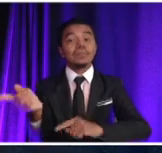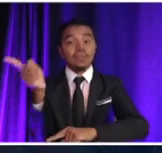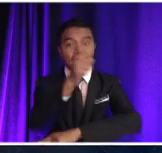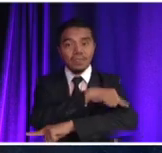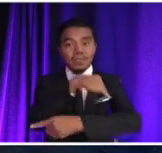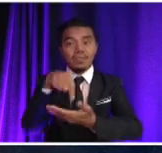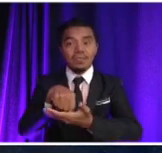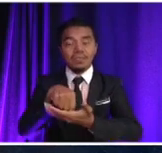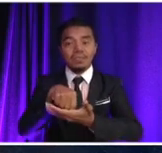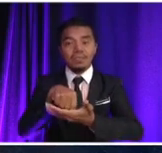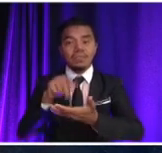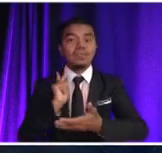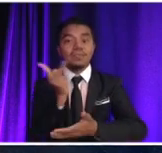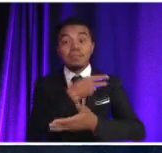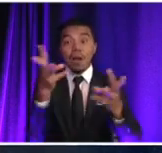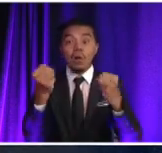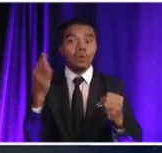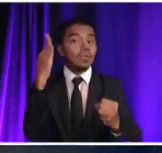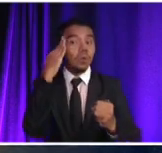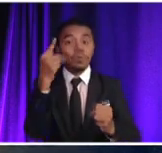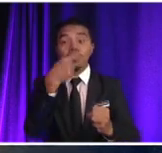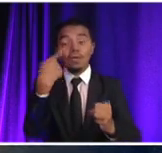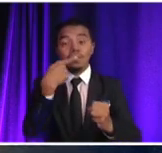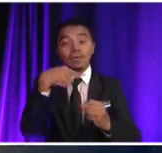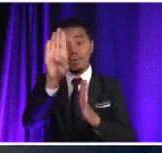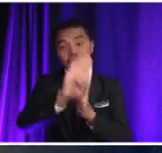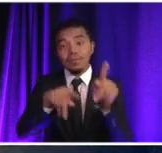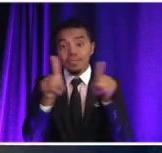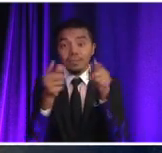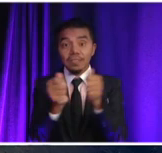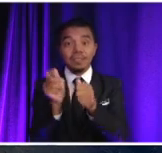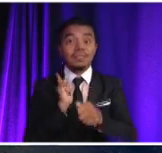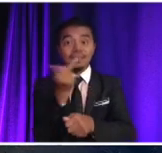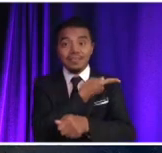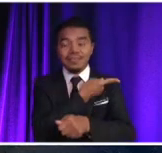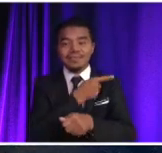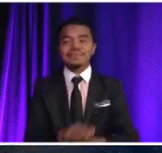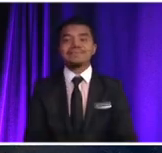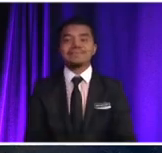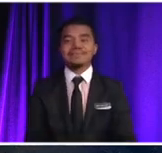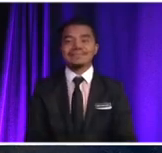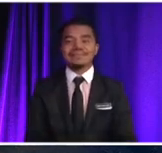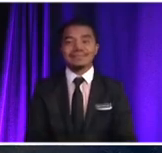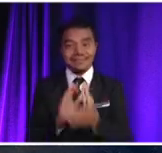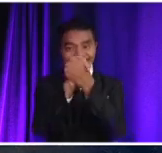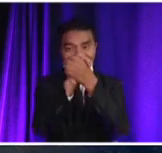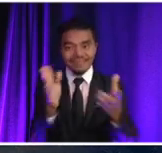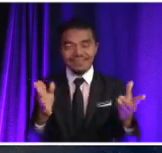menyertai kita hari ini cegujung kita perkenalkan nama persilakan murid-murid kita Selamat datang kesuksesan